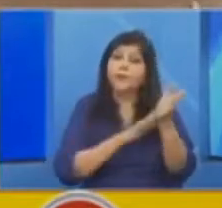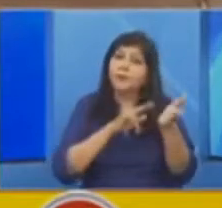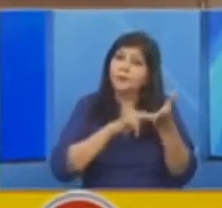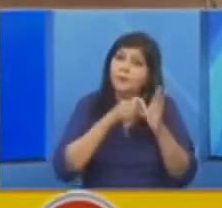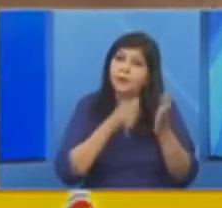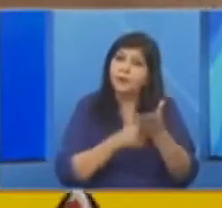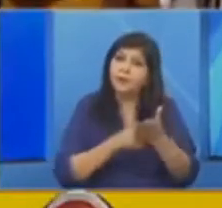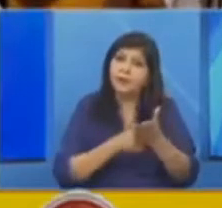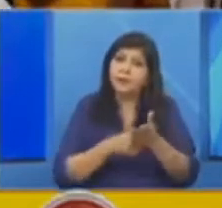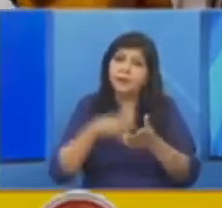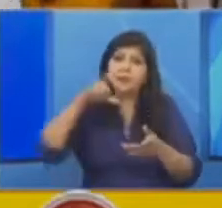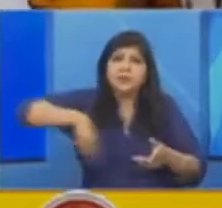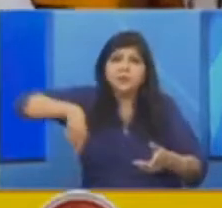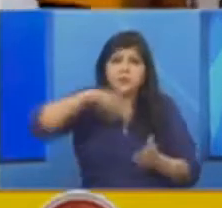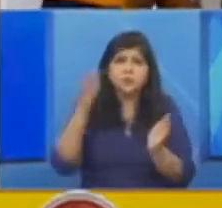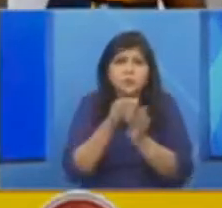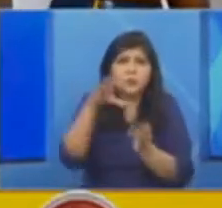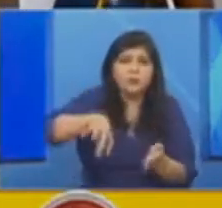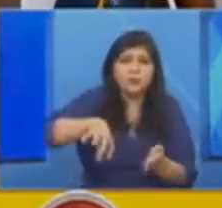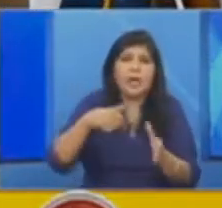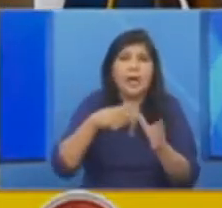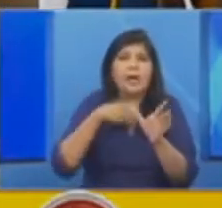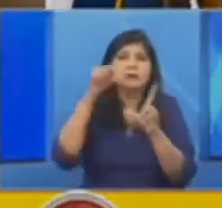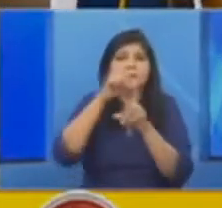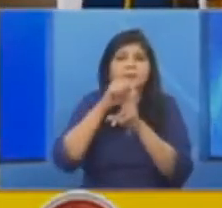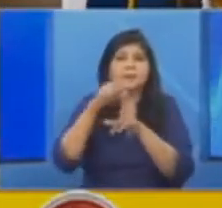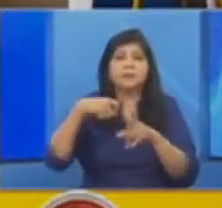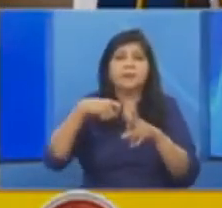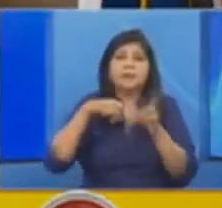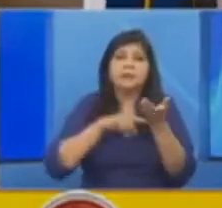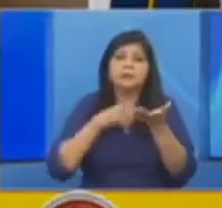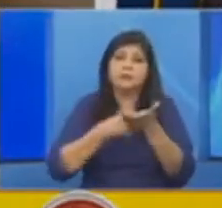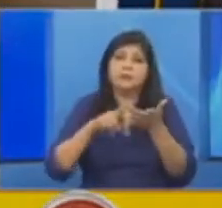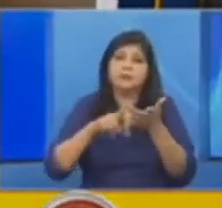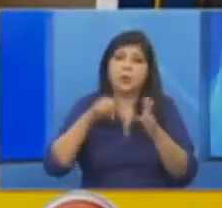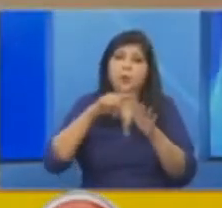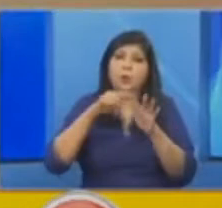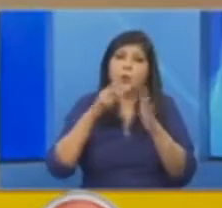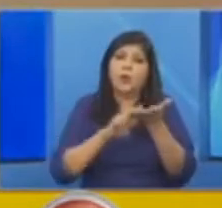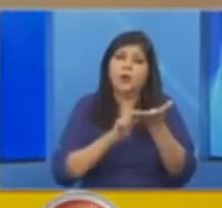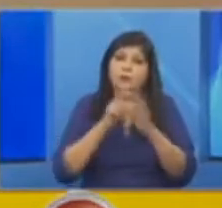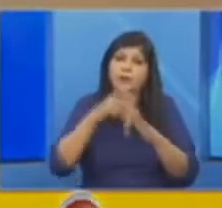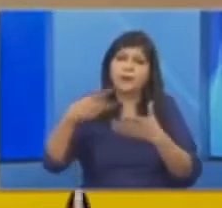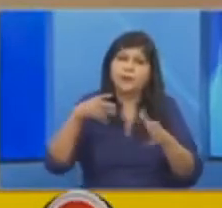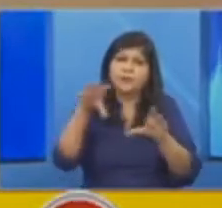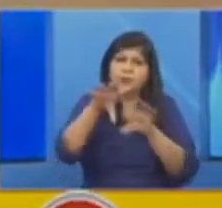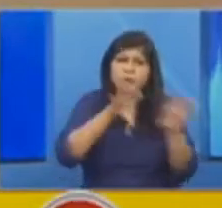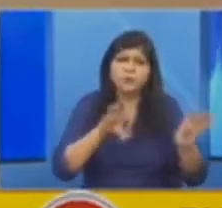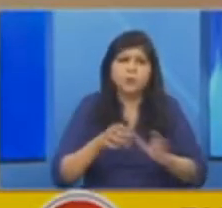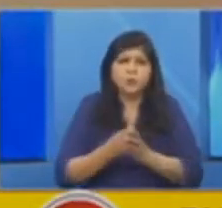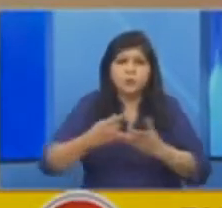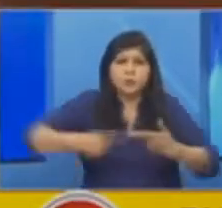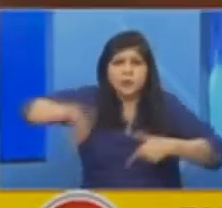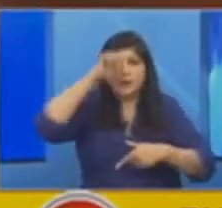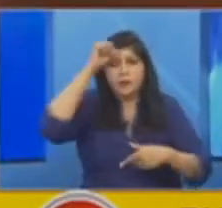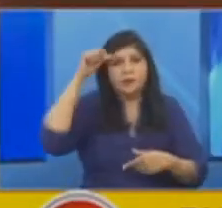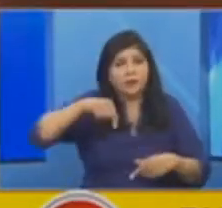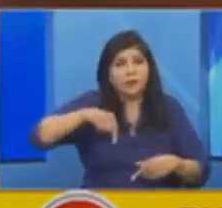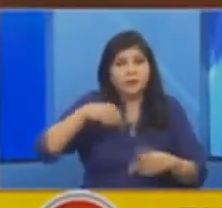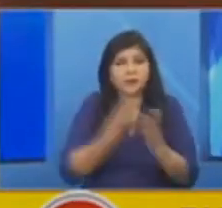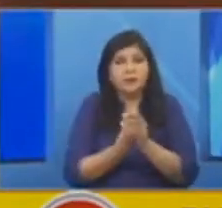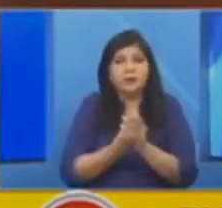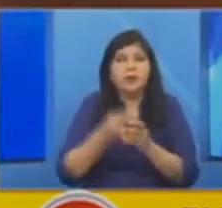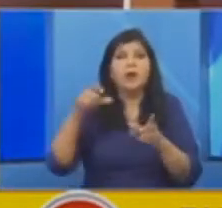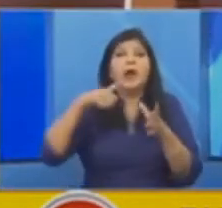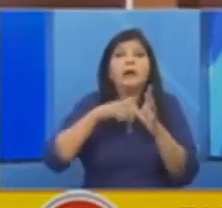चन्नापत्ना आंधर प्रदेश के कृष्णा में कौन्डापली तमिल्नावर में तेंजोर असम में